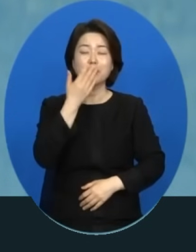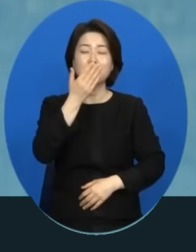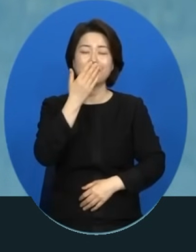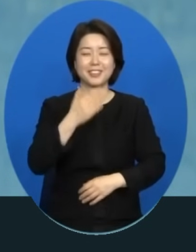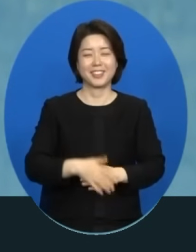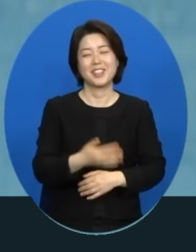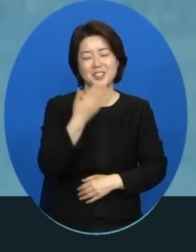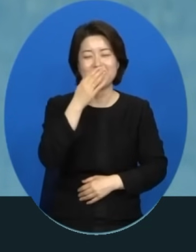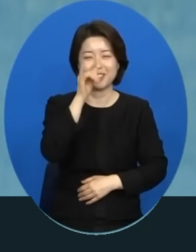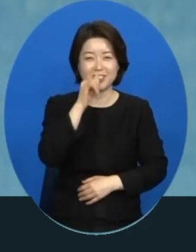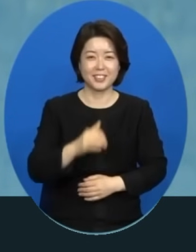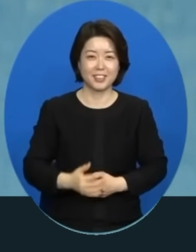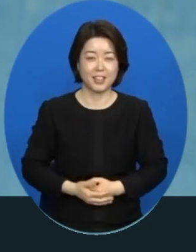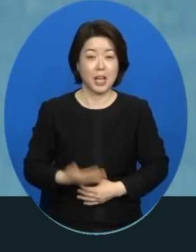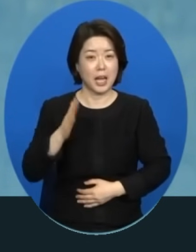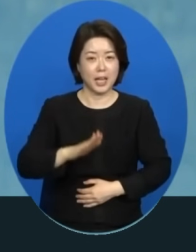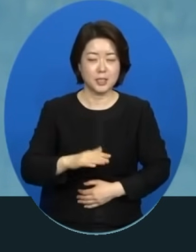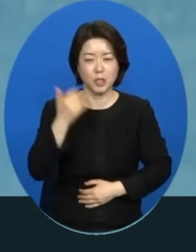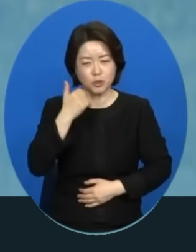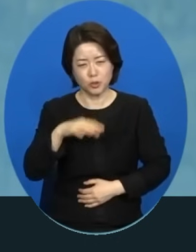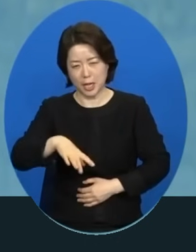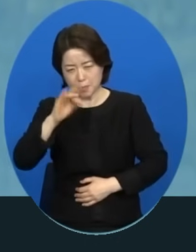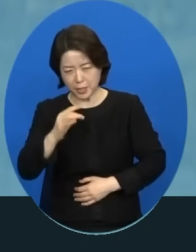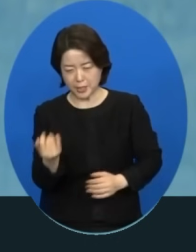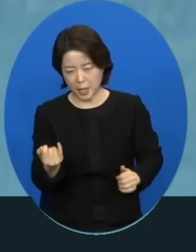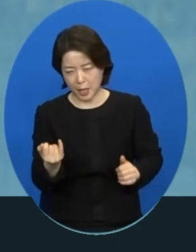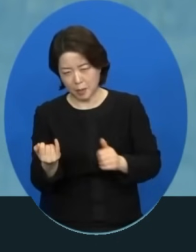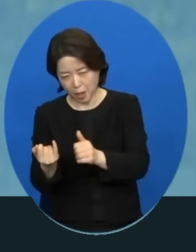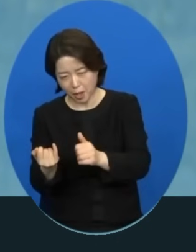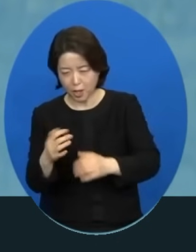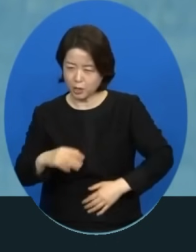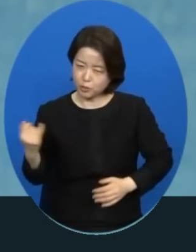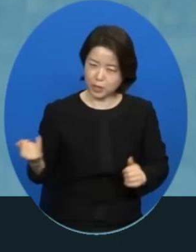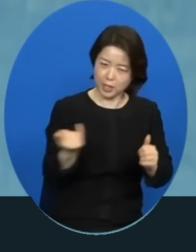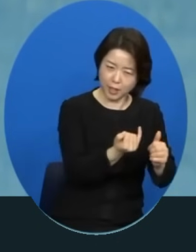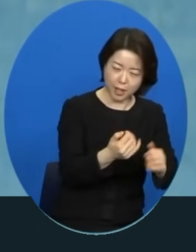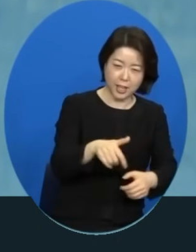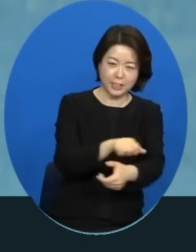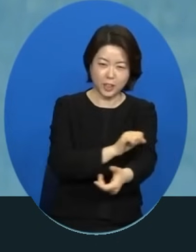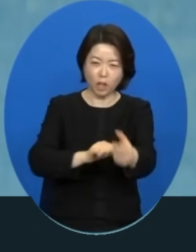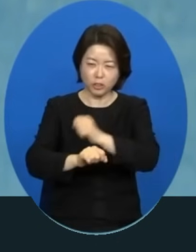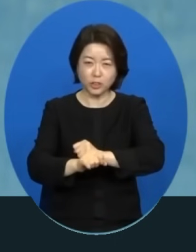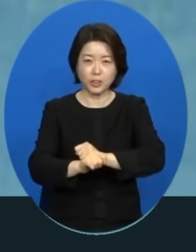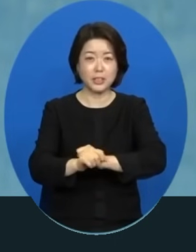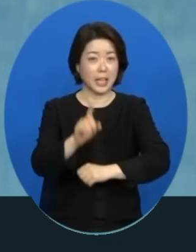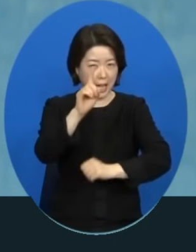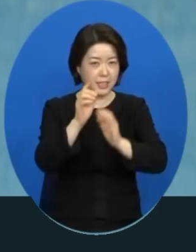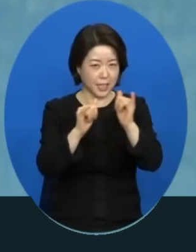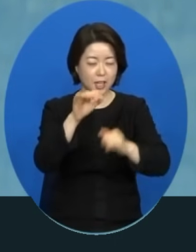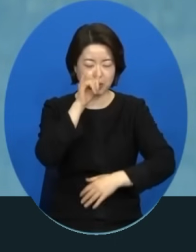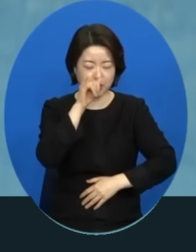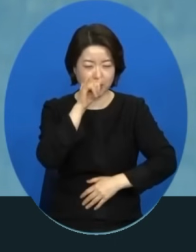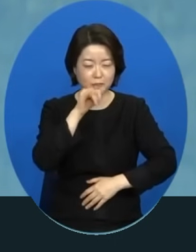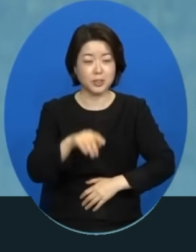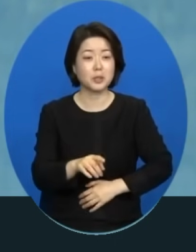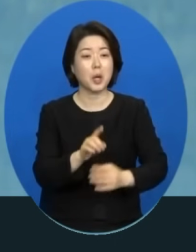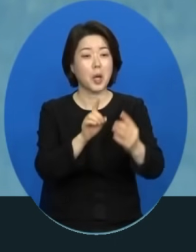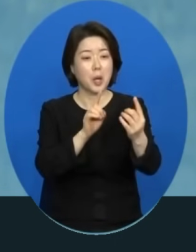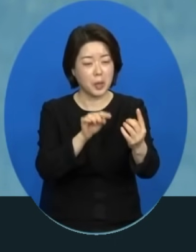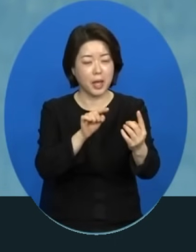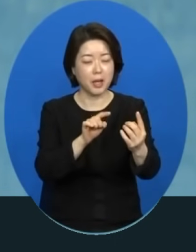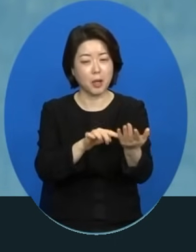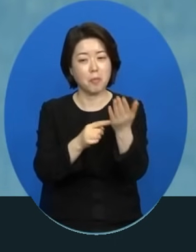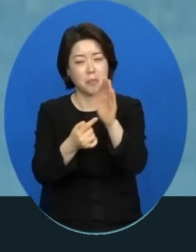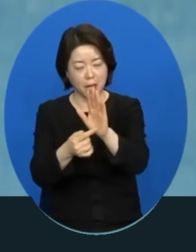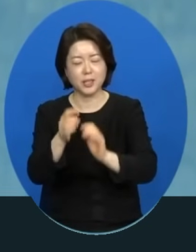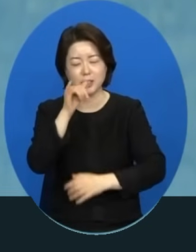물론 그럴 수 있지만 하여튼 누가 먼저 약간의 좀 더 적극적으로 나오신 분이 있기 때문에 상대방도 반응을 하는